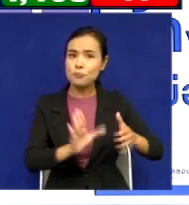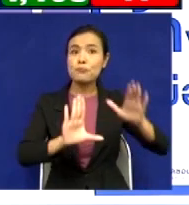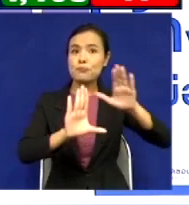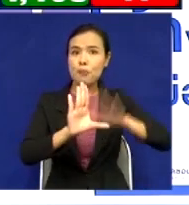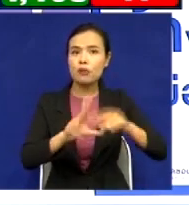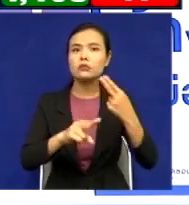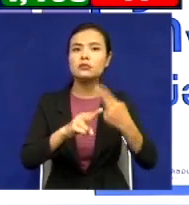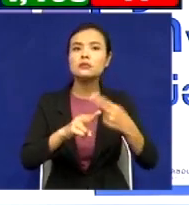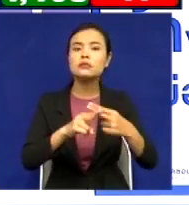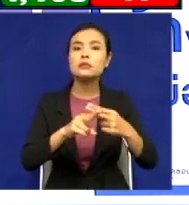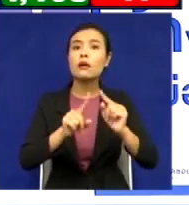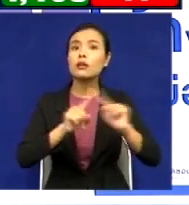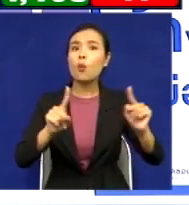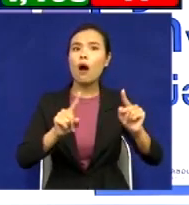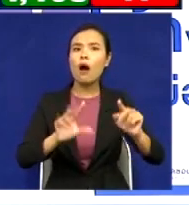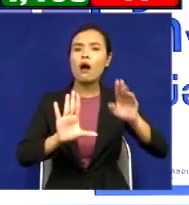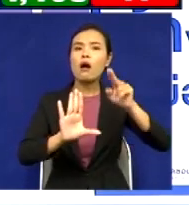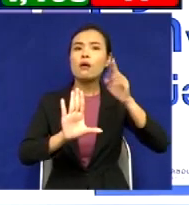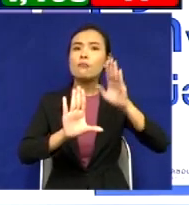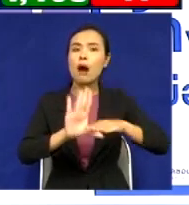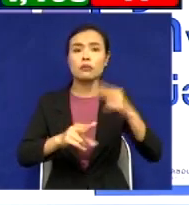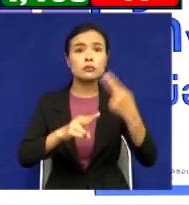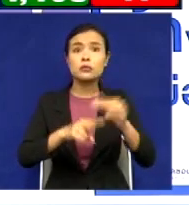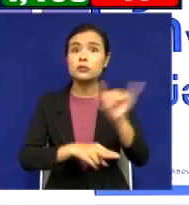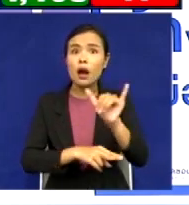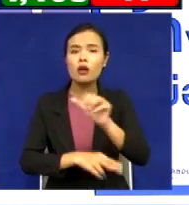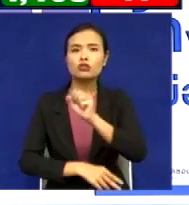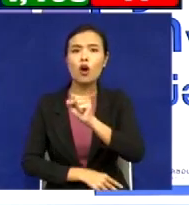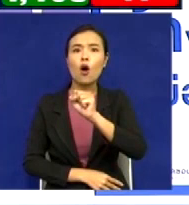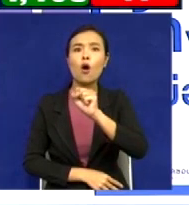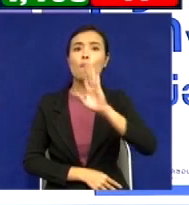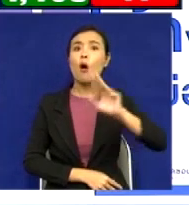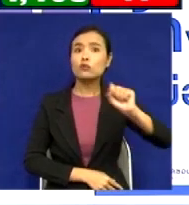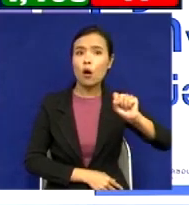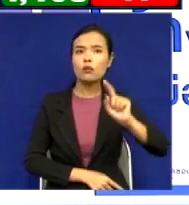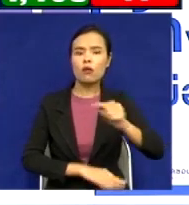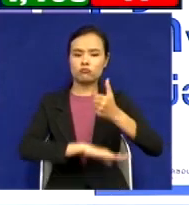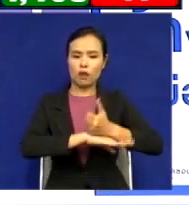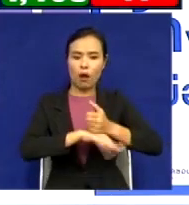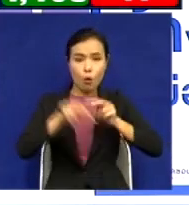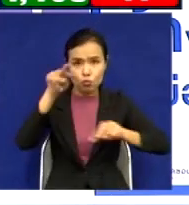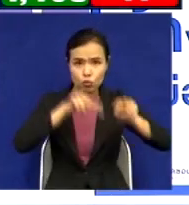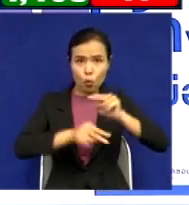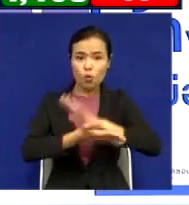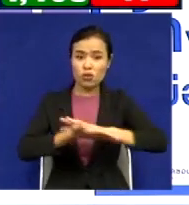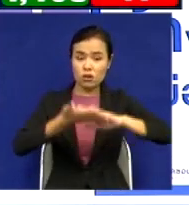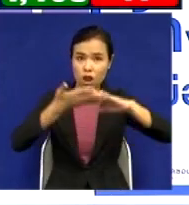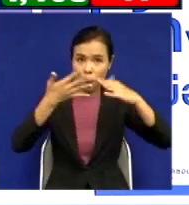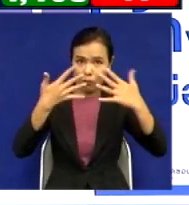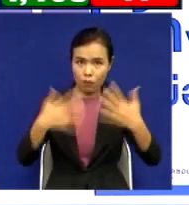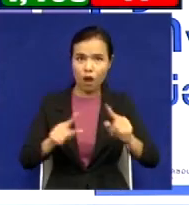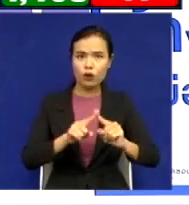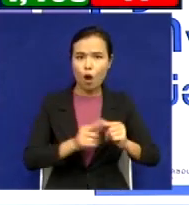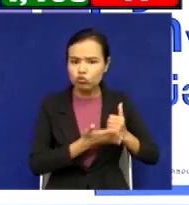จจะยังไม่รับการขึ้นทะเบียนจากกรมสปสนะครับท่านอธิบดีก็จะไปดูว่าถ้ามันเรียบร้อยแล้วแล้วยังทันในการที่จะเยียวย